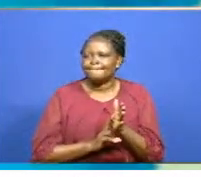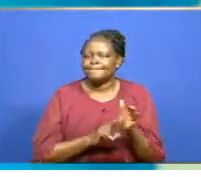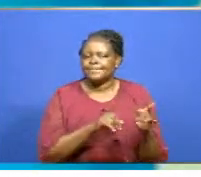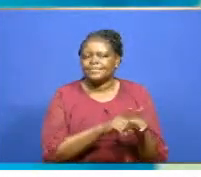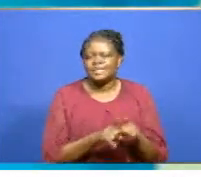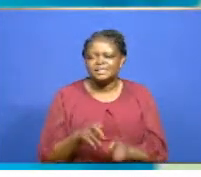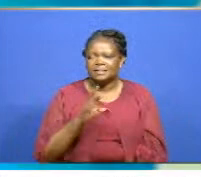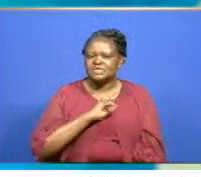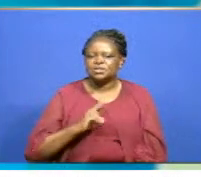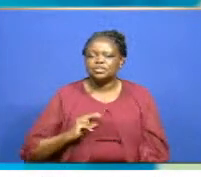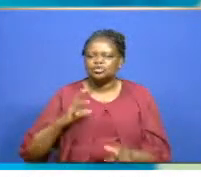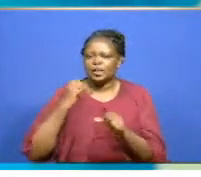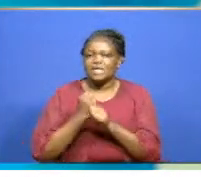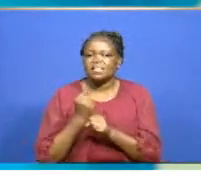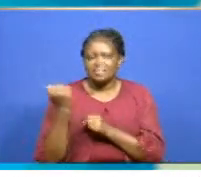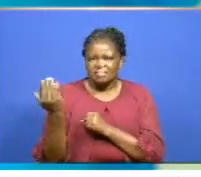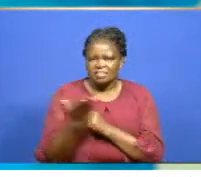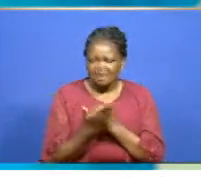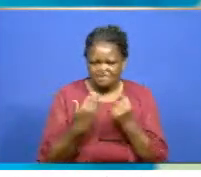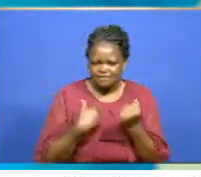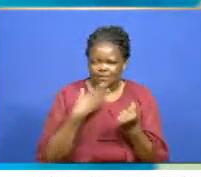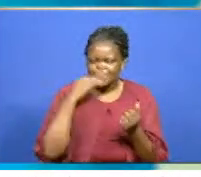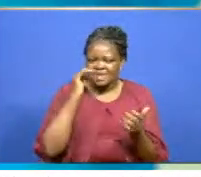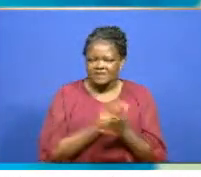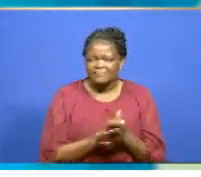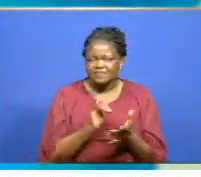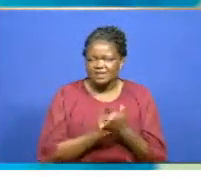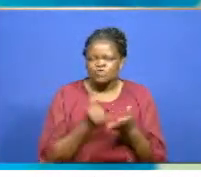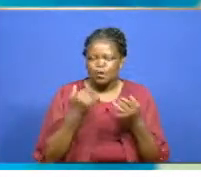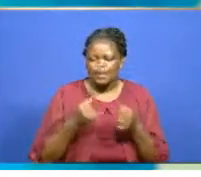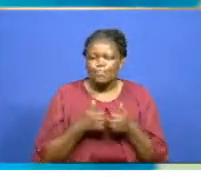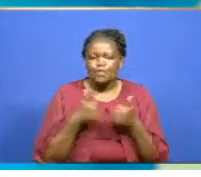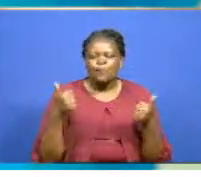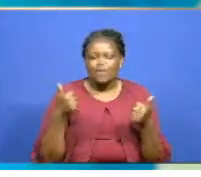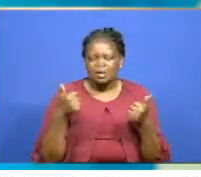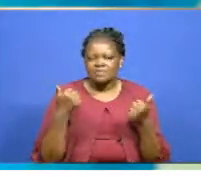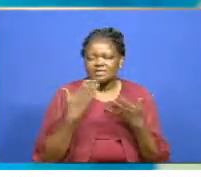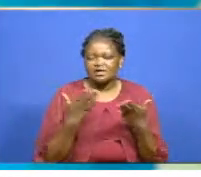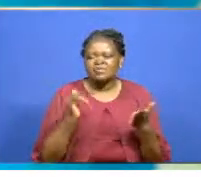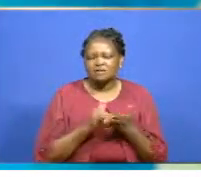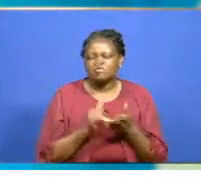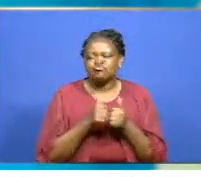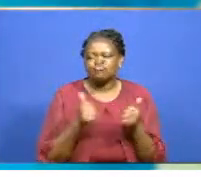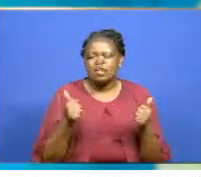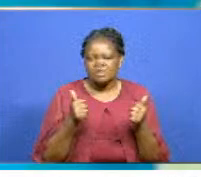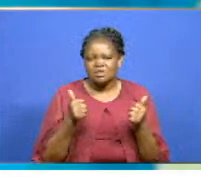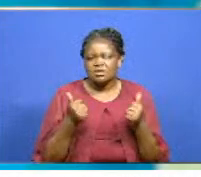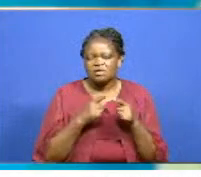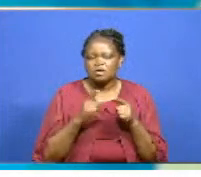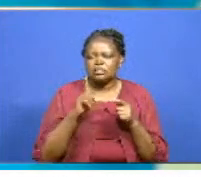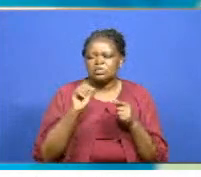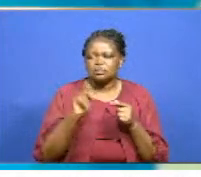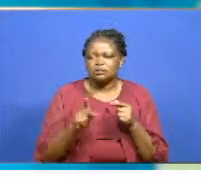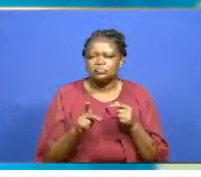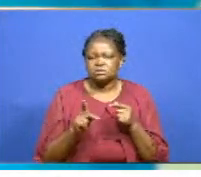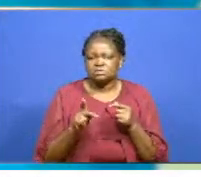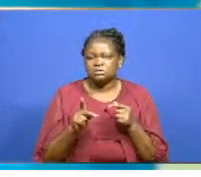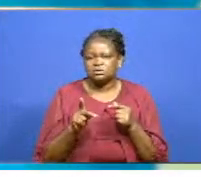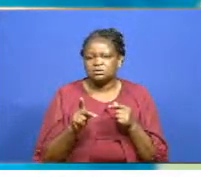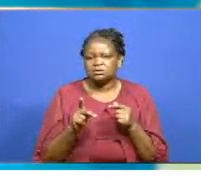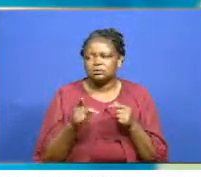religious organizations ziko pale, tunaamini ya kwamba watatekeleza mambo ambayo inafaa kwa uadilifu. Law Society of Kenya